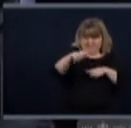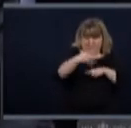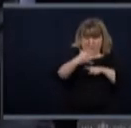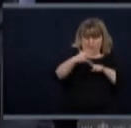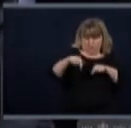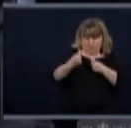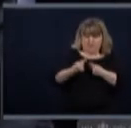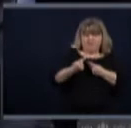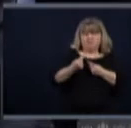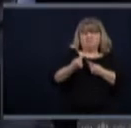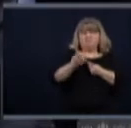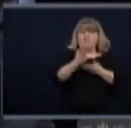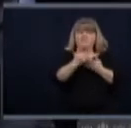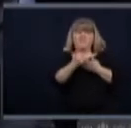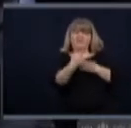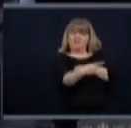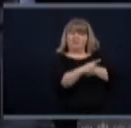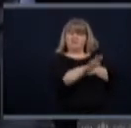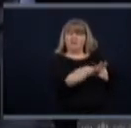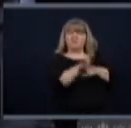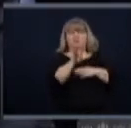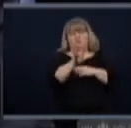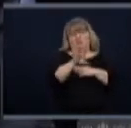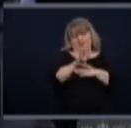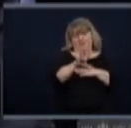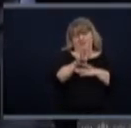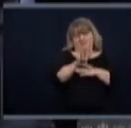a 75 qui sont